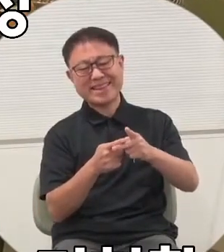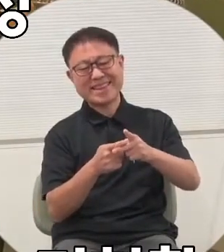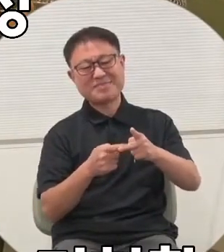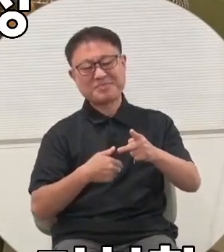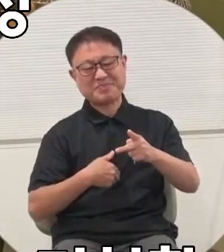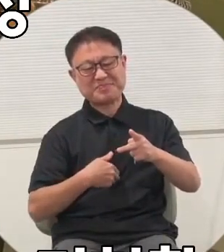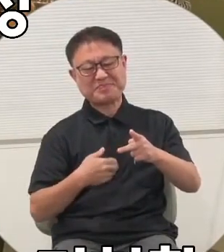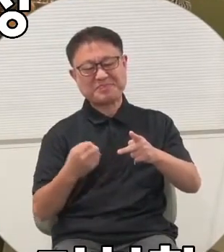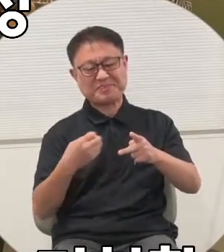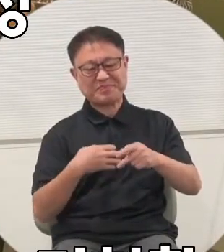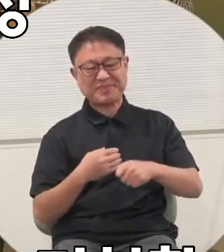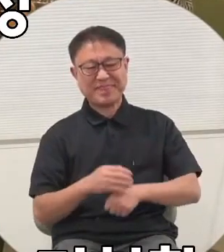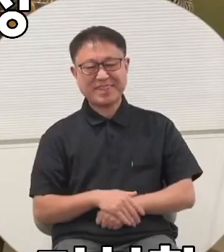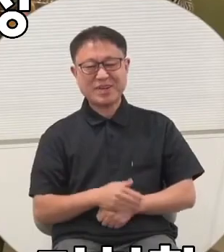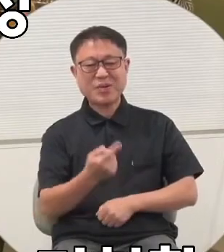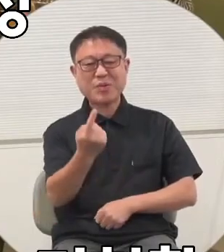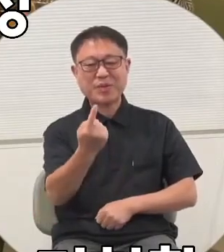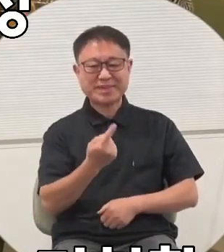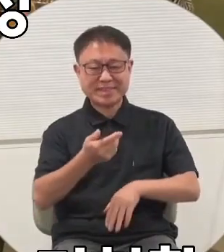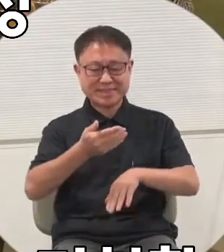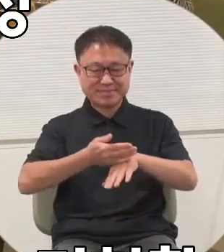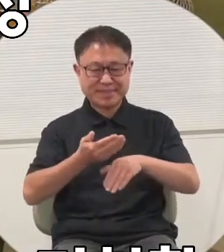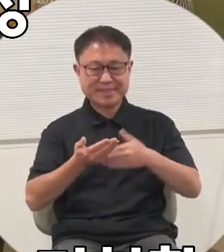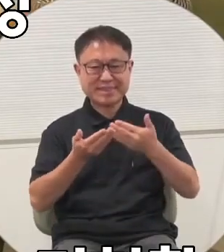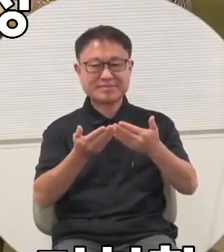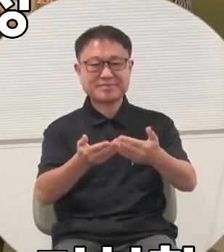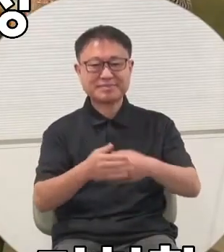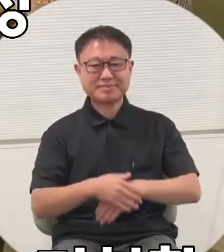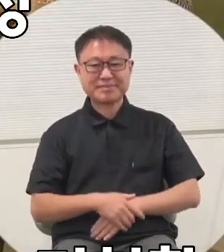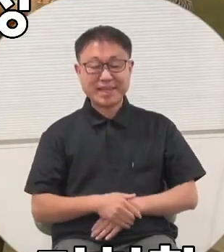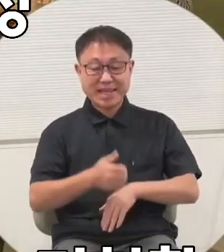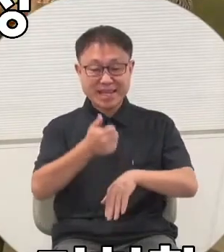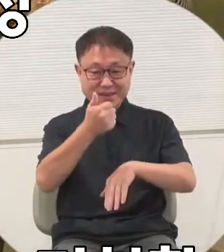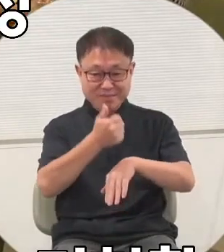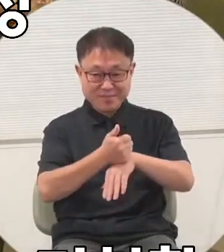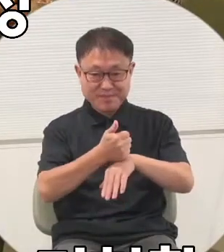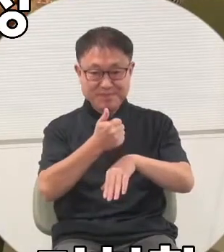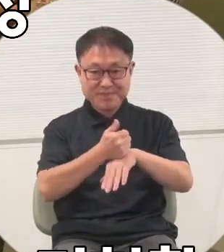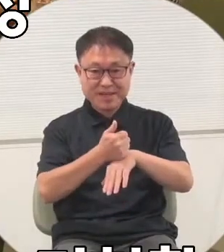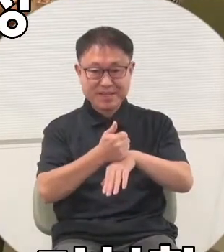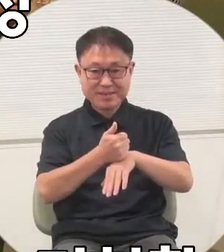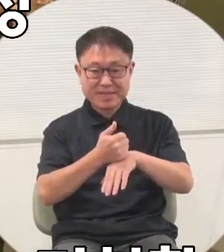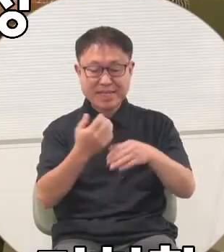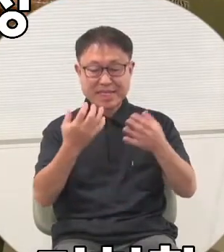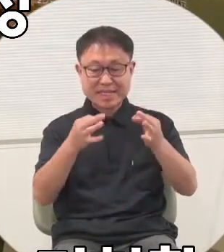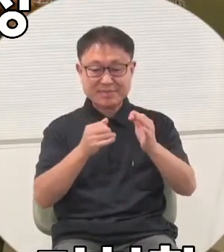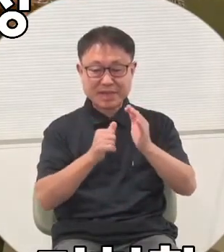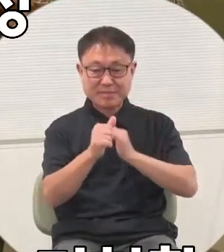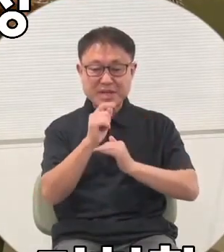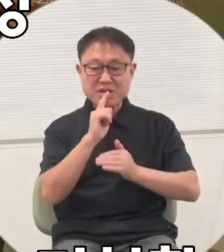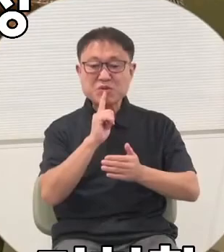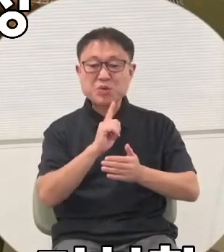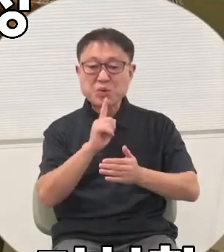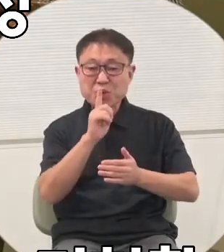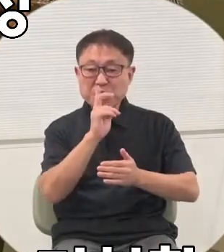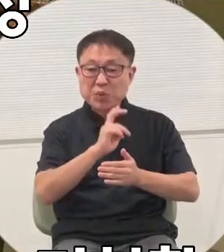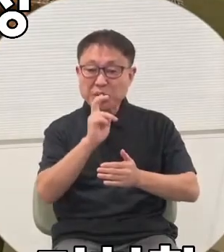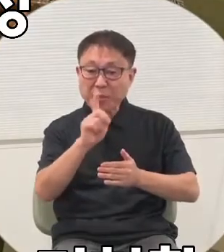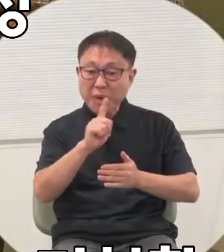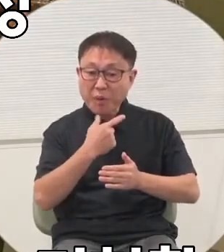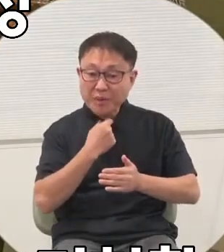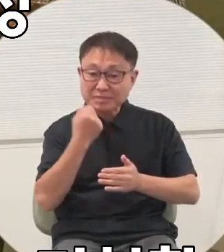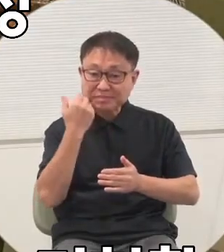1시간 반 걸려서 네, 와주셔서 너무 감사드리고요. 네, 마지막으로 서초 김혜혁 대표님이 신청하신 노래 중에 어떤 거 듣나요?